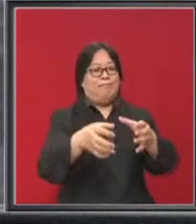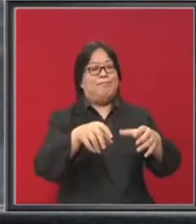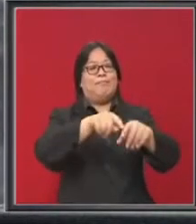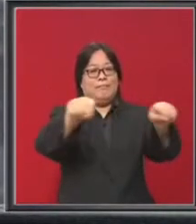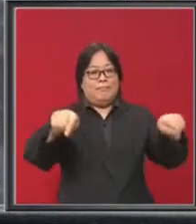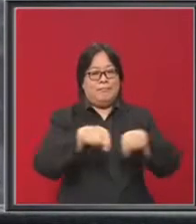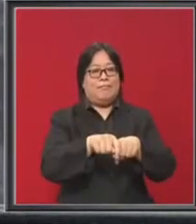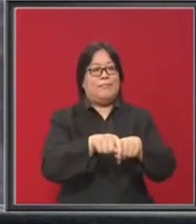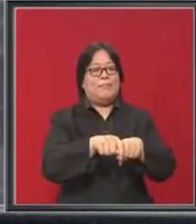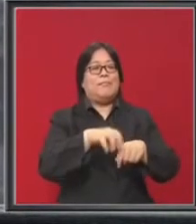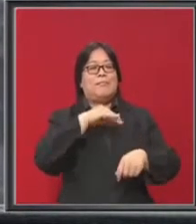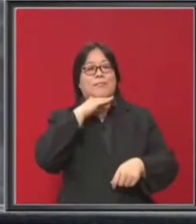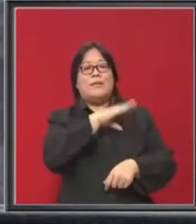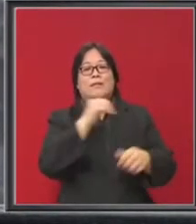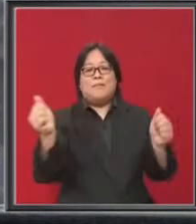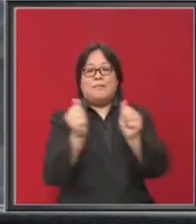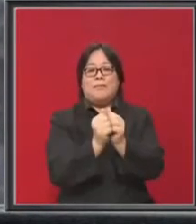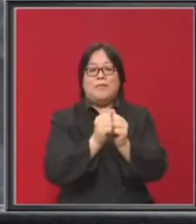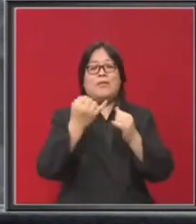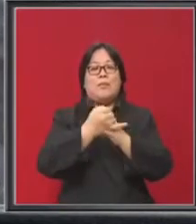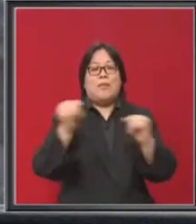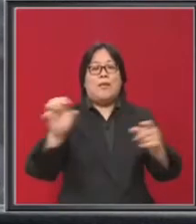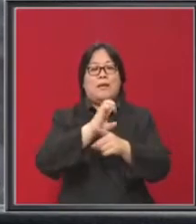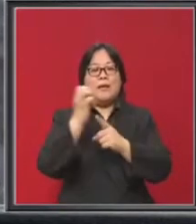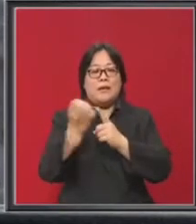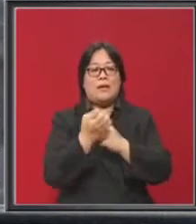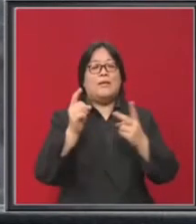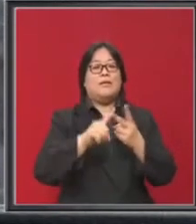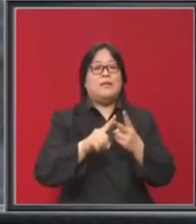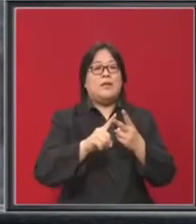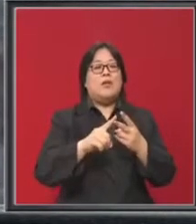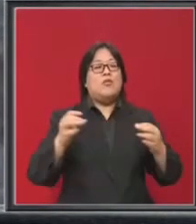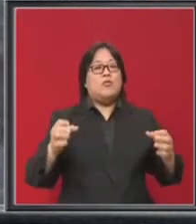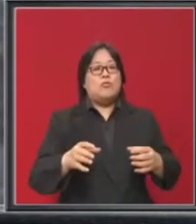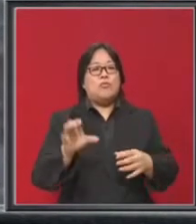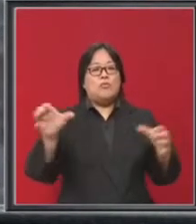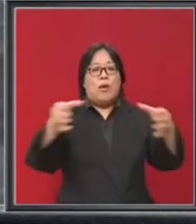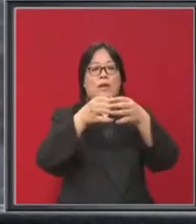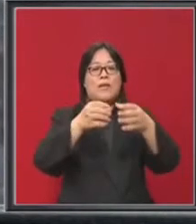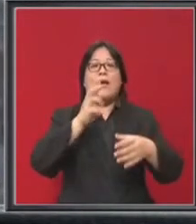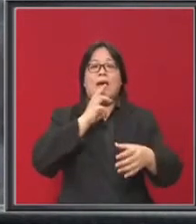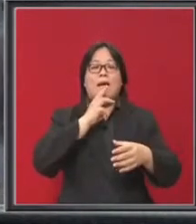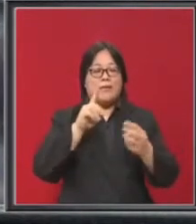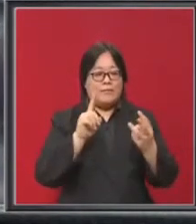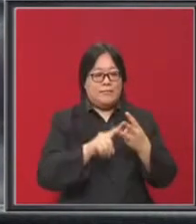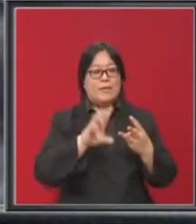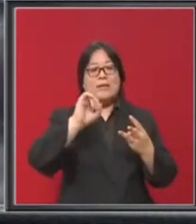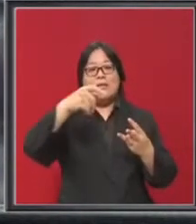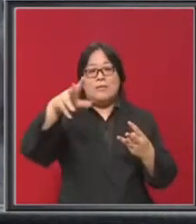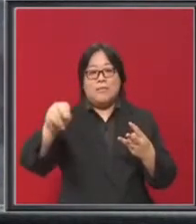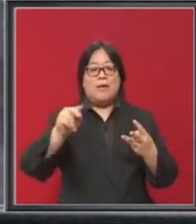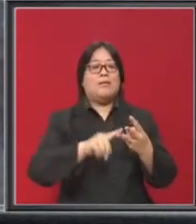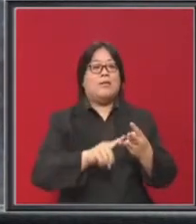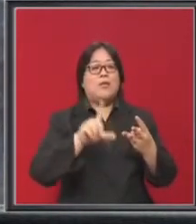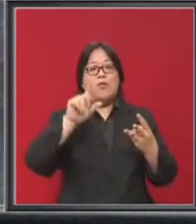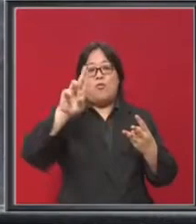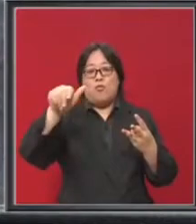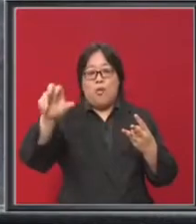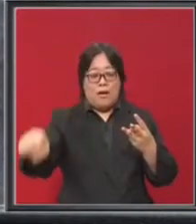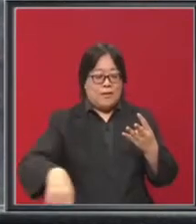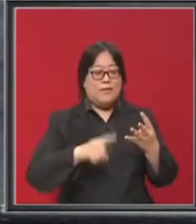pencemaran bersama dengan jabatan sekitar suruhanjaya perkhidmatan hari negara span lembaga Uruguay Selangor luas